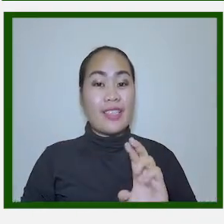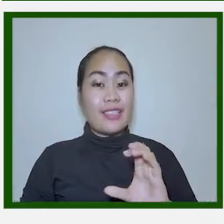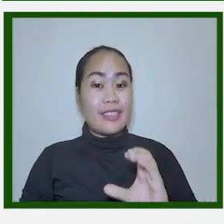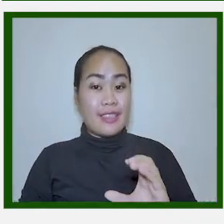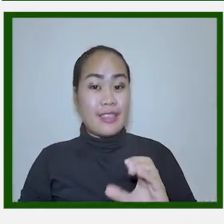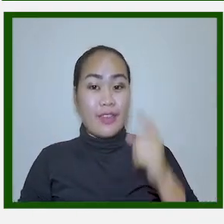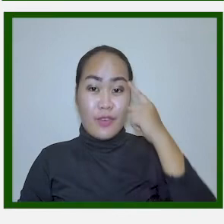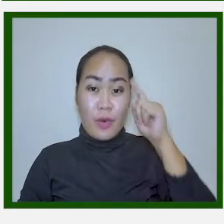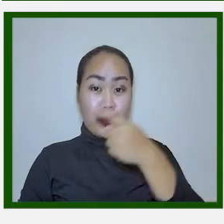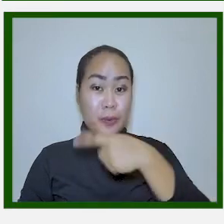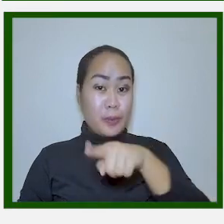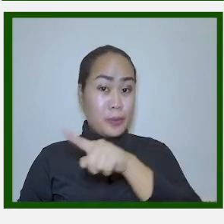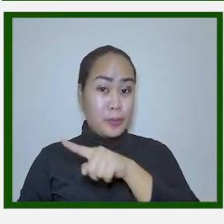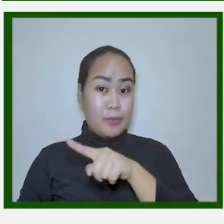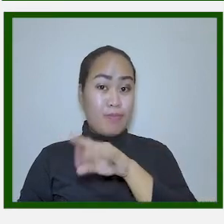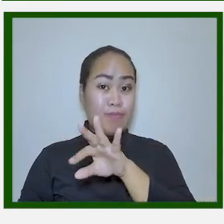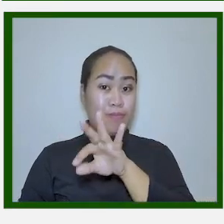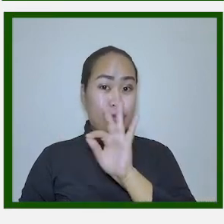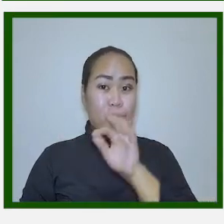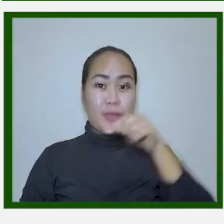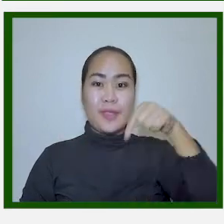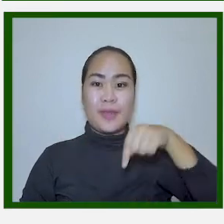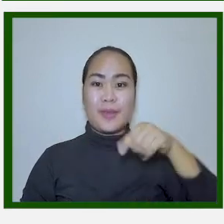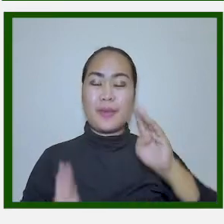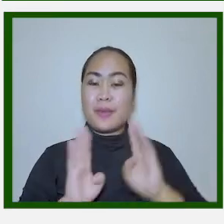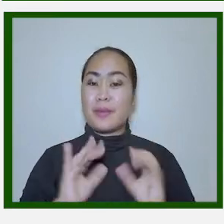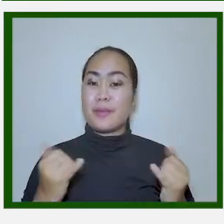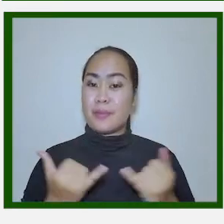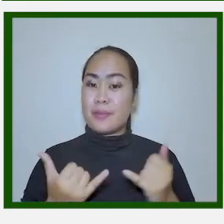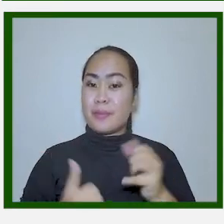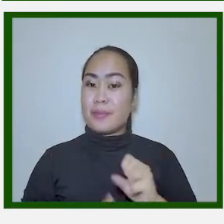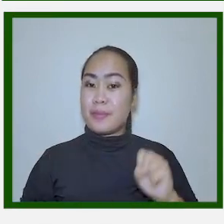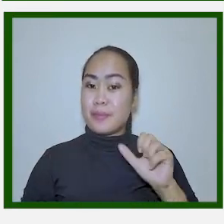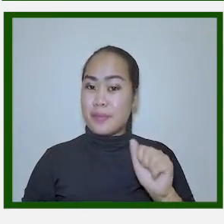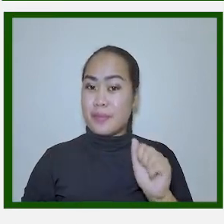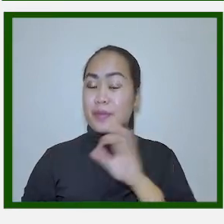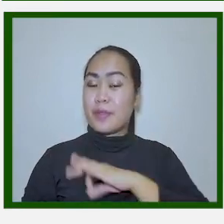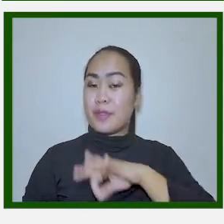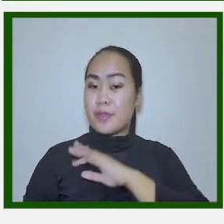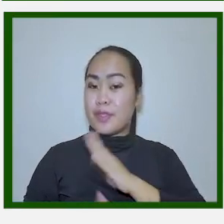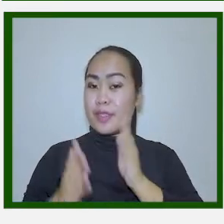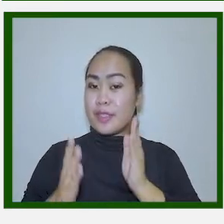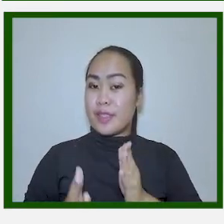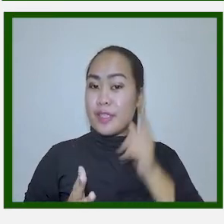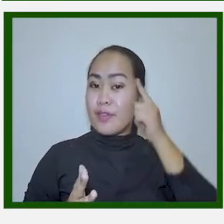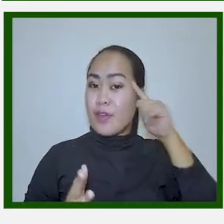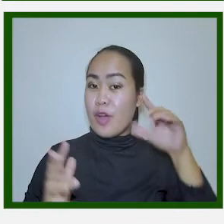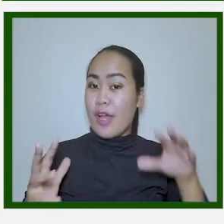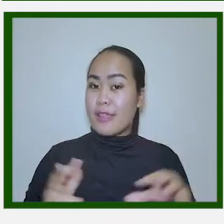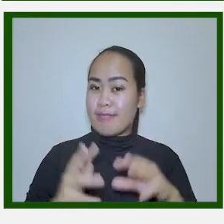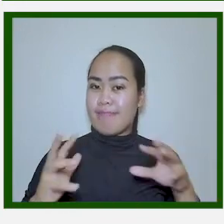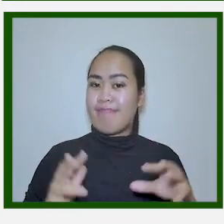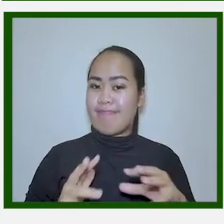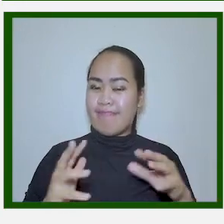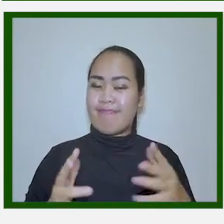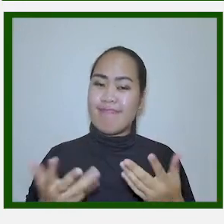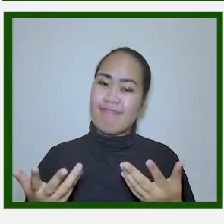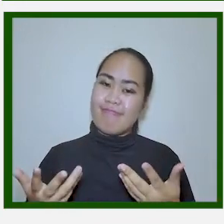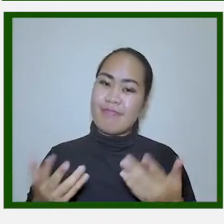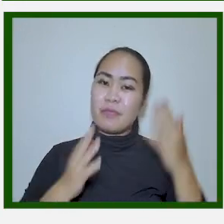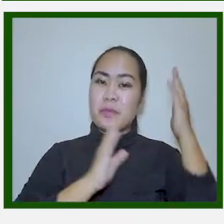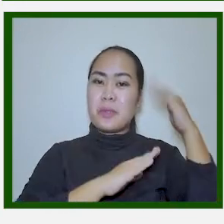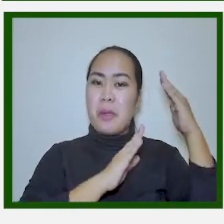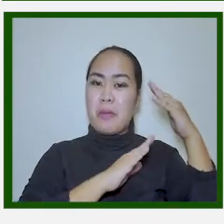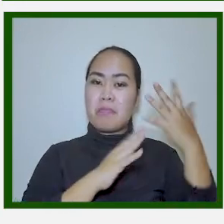napili ninyo, no, ang Barangay San Antonio bilang isa sa inyong mga beneficiary para sa activity na ito. At sana po, no,